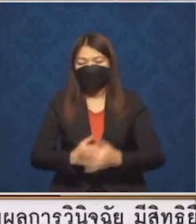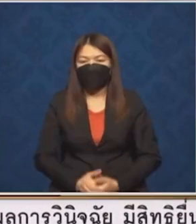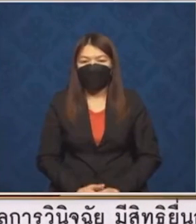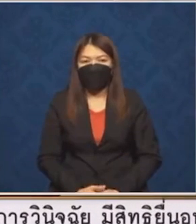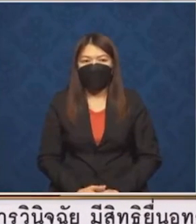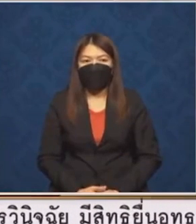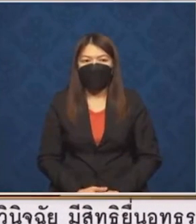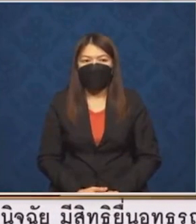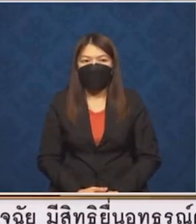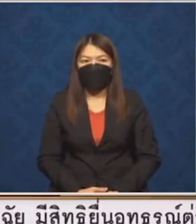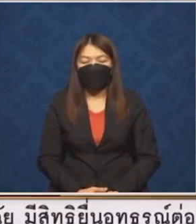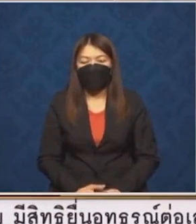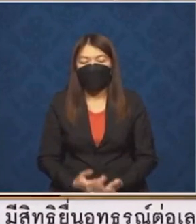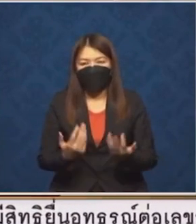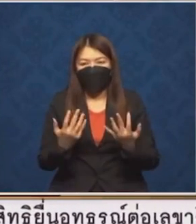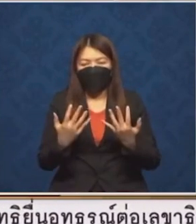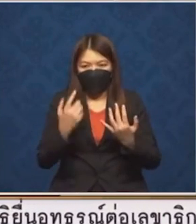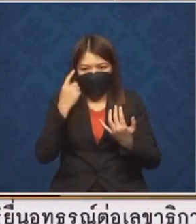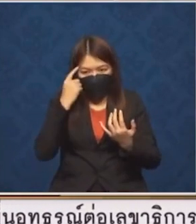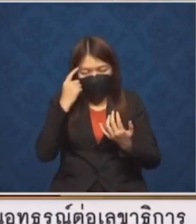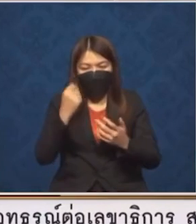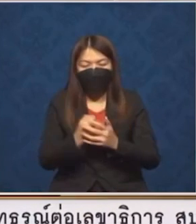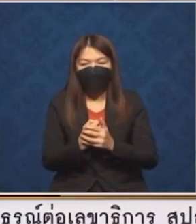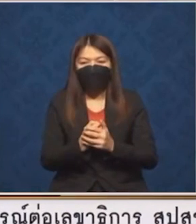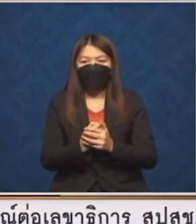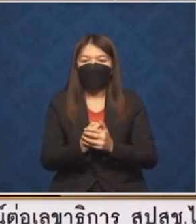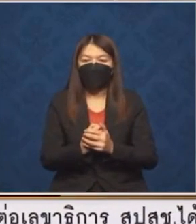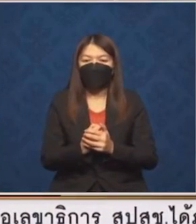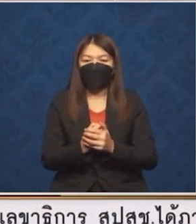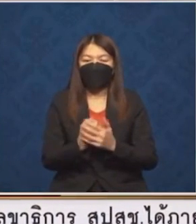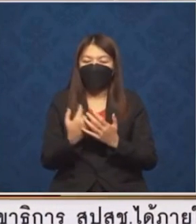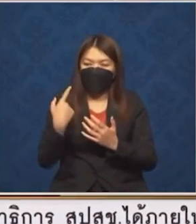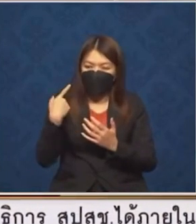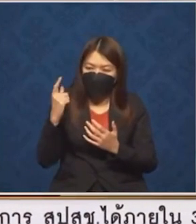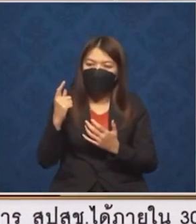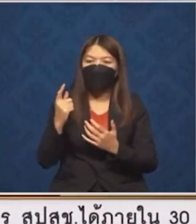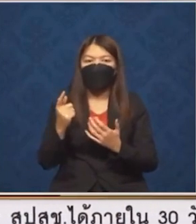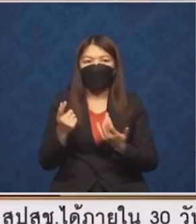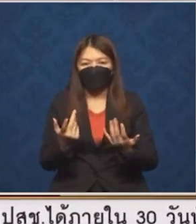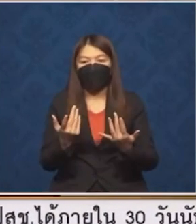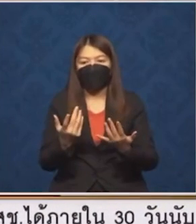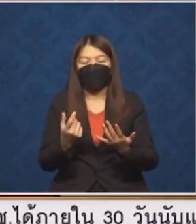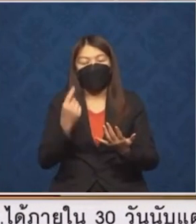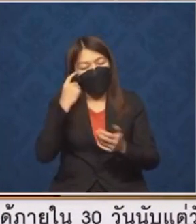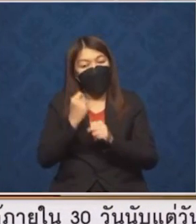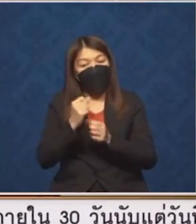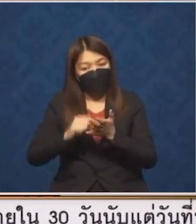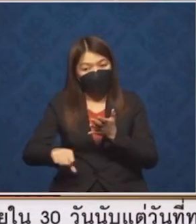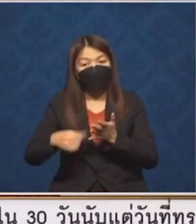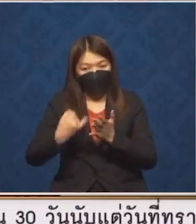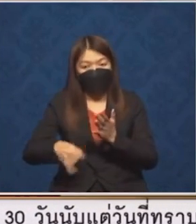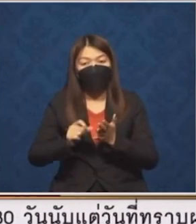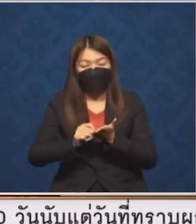อะไรก็ตามที่มันเป็นข้อเท็จจริงที่ผมจะไปใช้ประโยชน์ผมก็จะรับไปแก้ไขขอบคุณฝ่ายค้านนะ